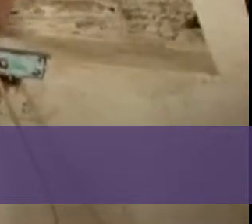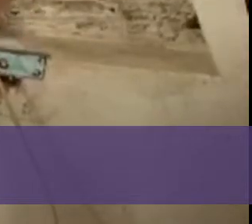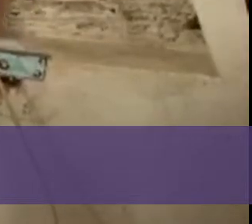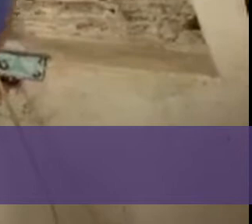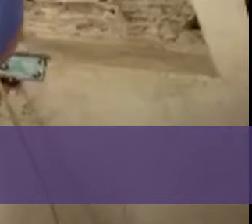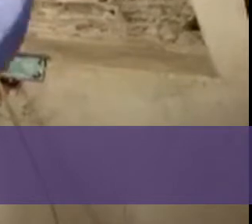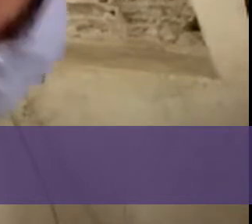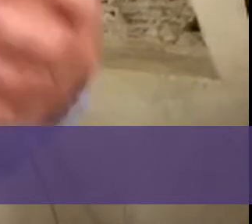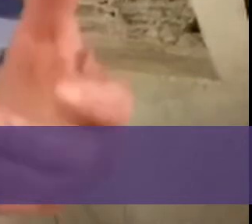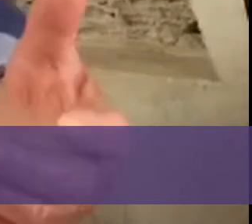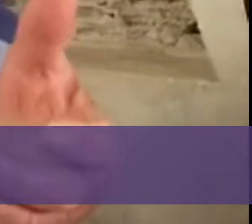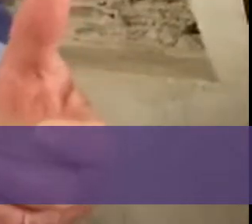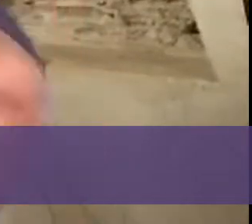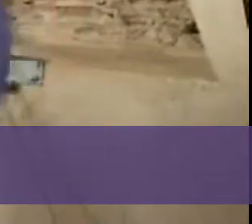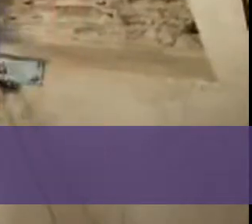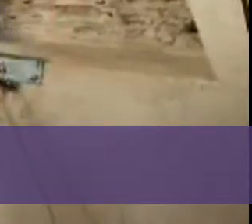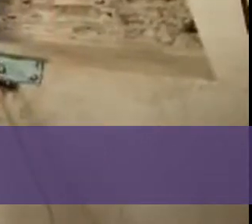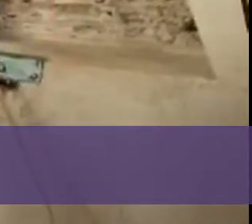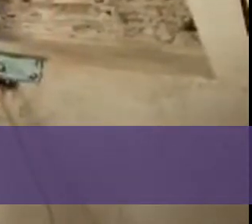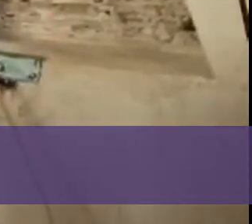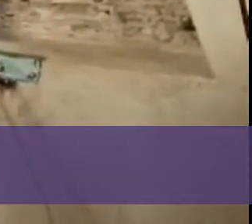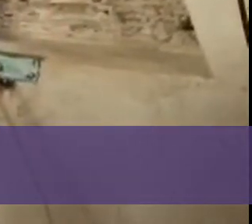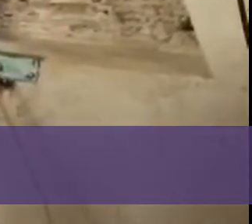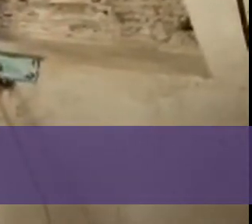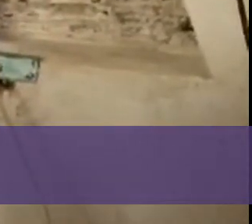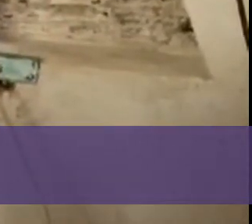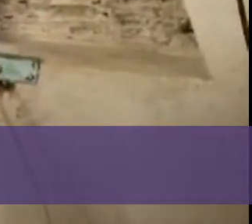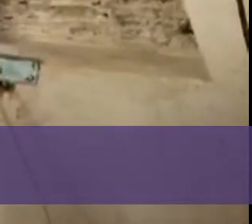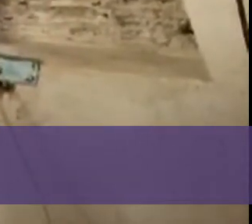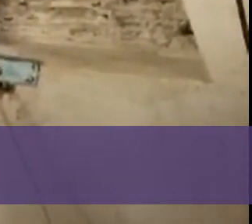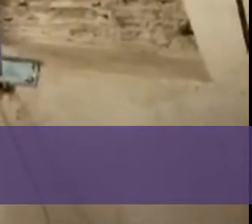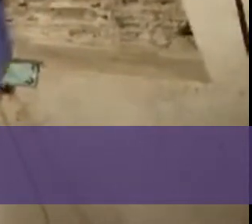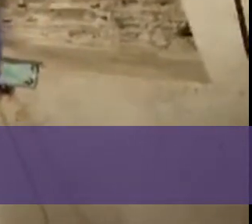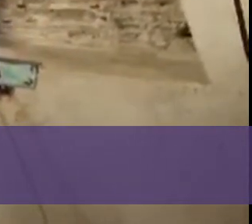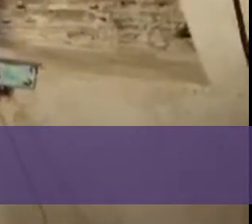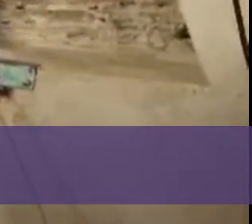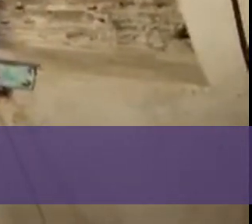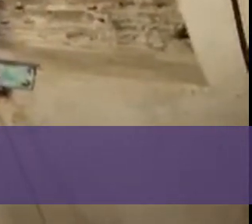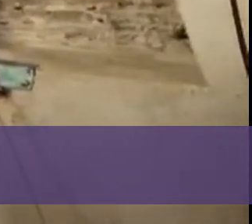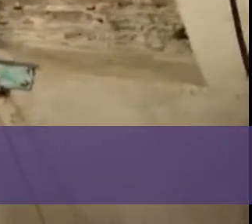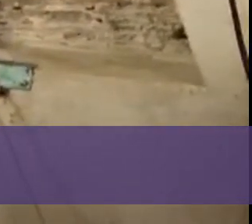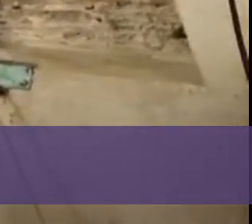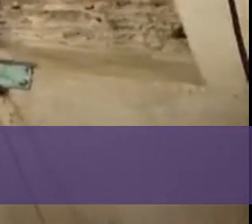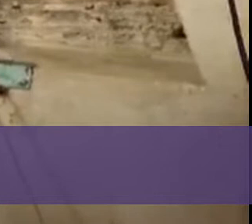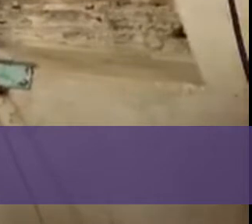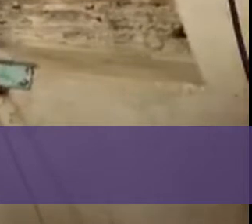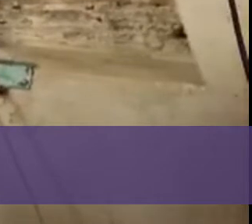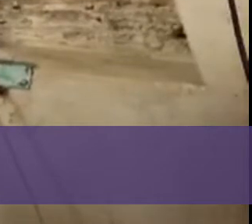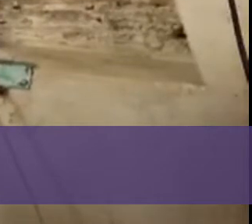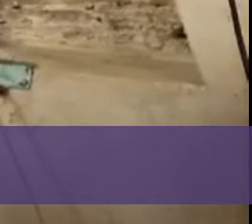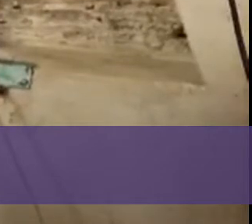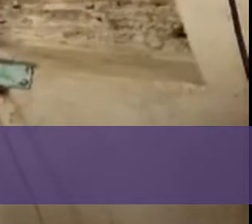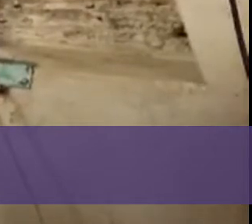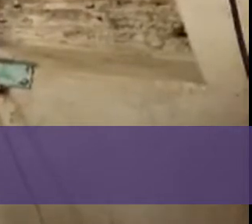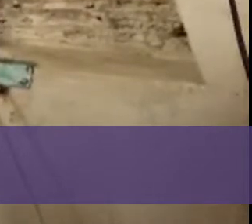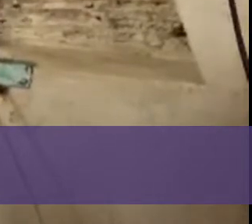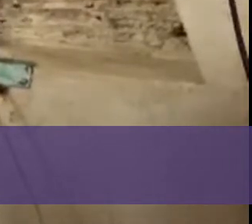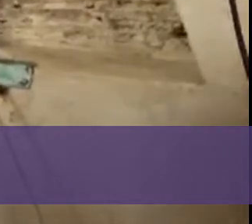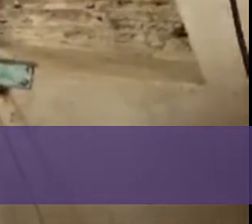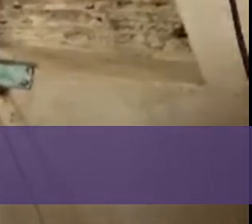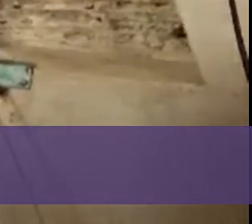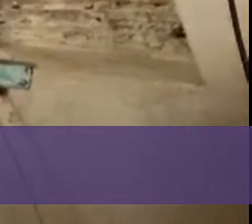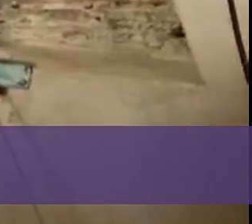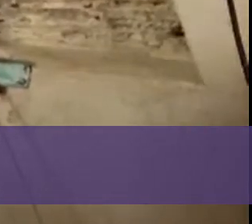muséologique, comme il y a dans un musée traditionnel. Bien sûr, c'est une salle qui est petite, on ne pouvait pas faire des grandes expositions, mais